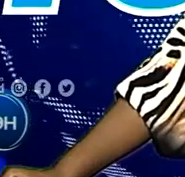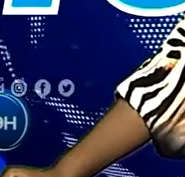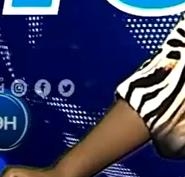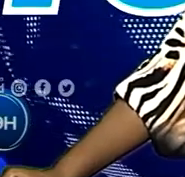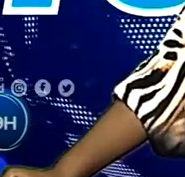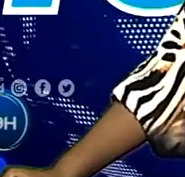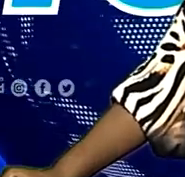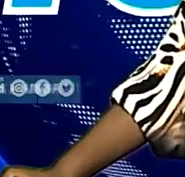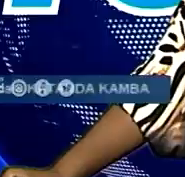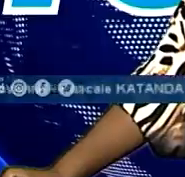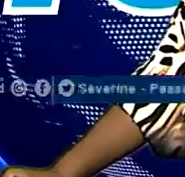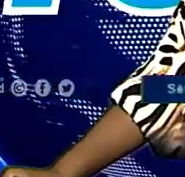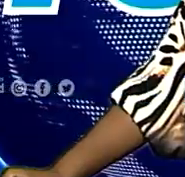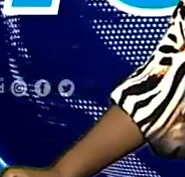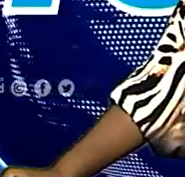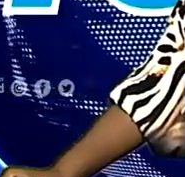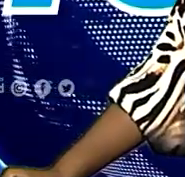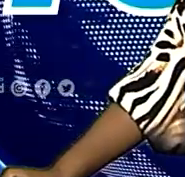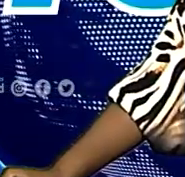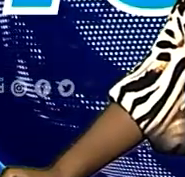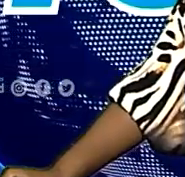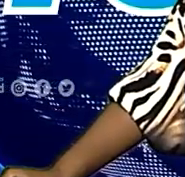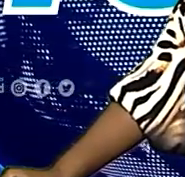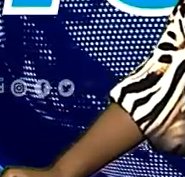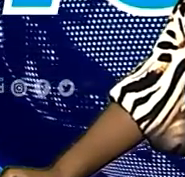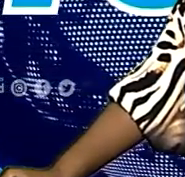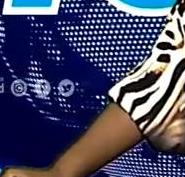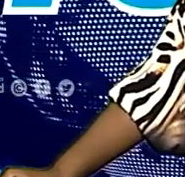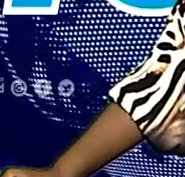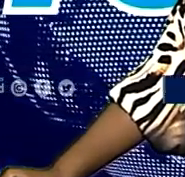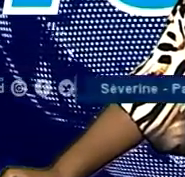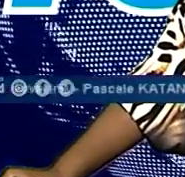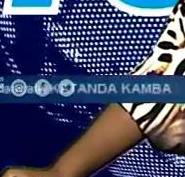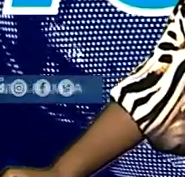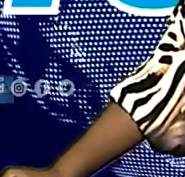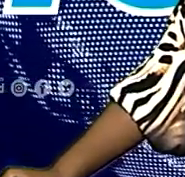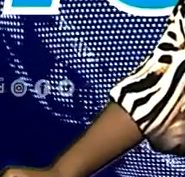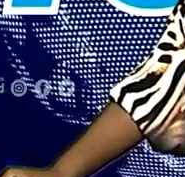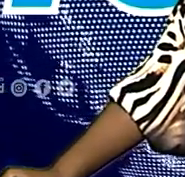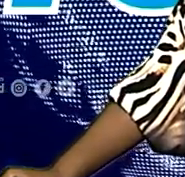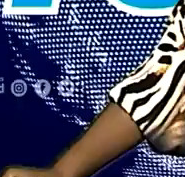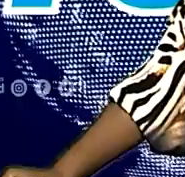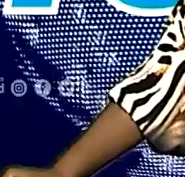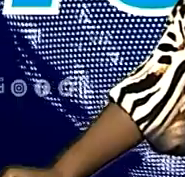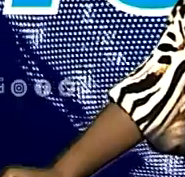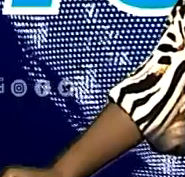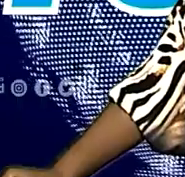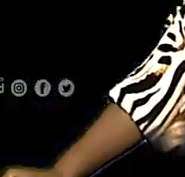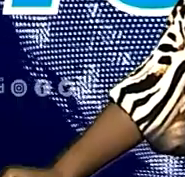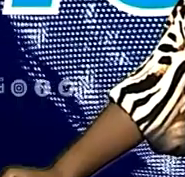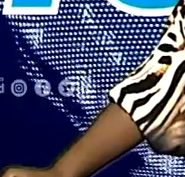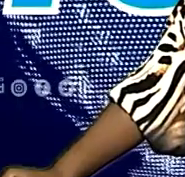Voilà, en direct de la Cité de l'Union africaine, nous allons prendre le ministre de la Communication et Médias,